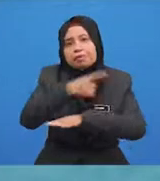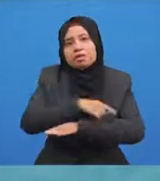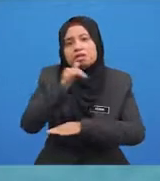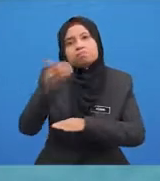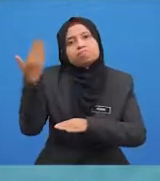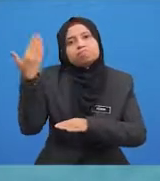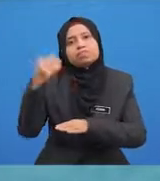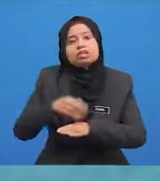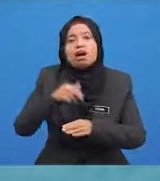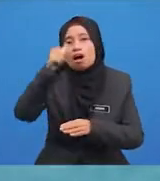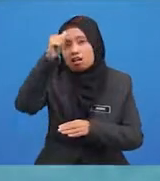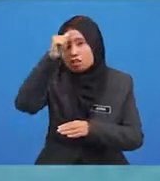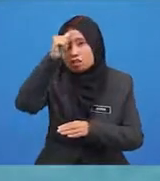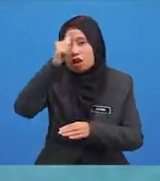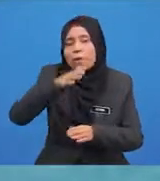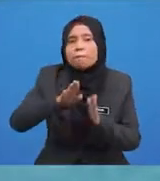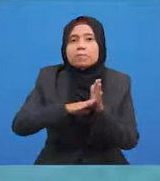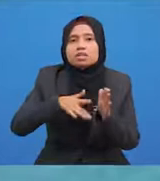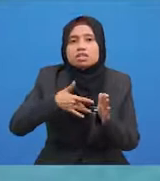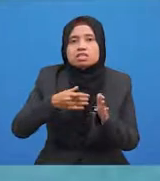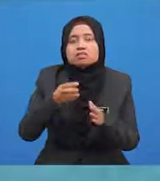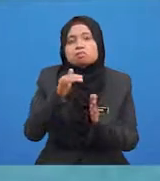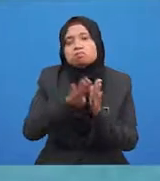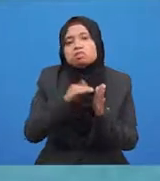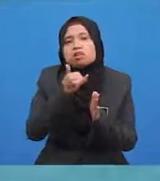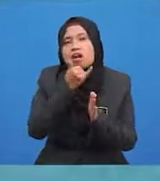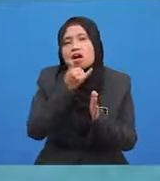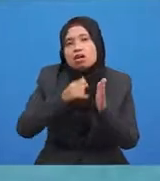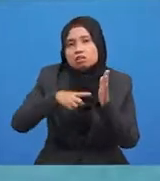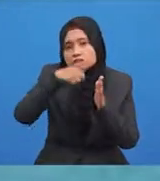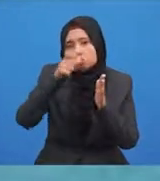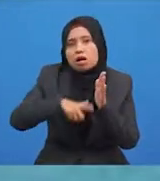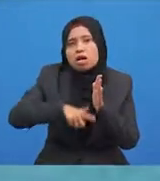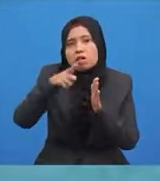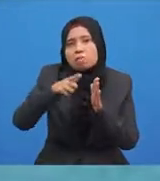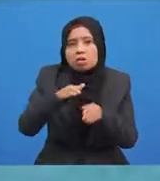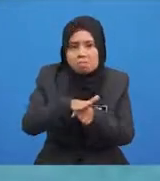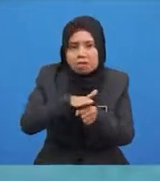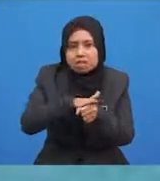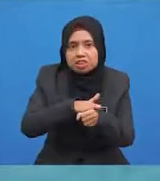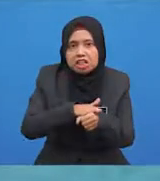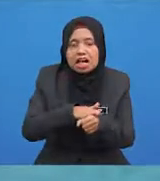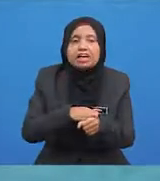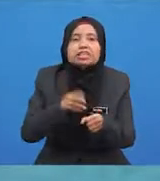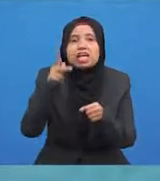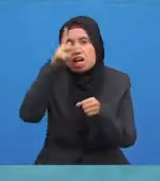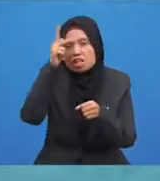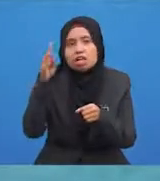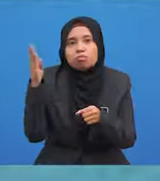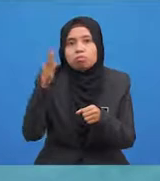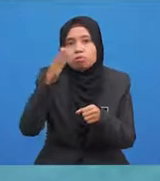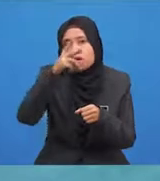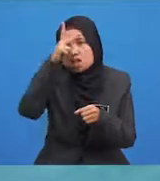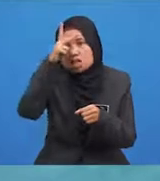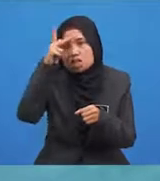lalu. Ayah berasa bersalah kerana lebih memanjakan kelabu. Kelabu pandai